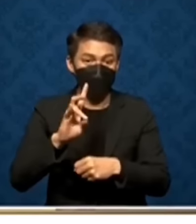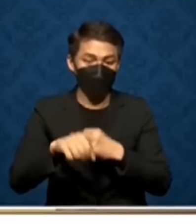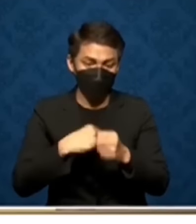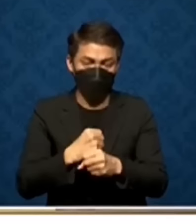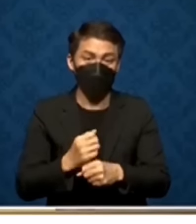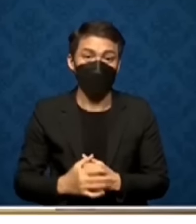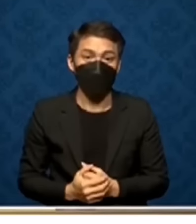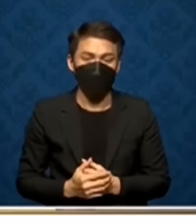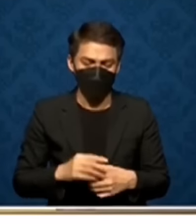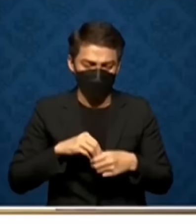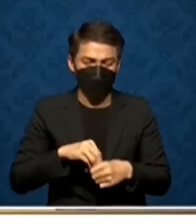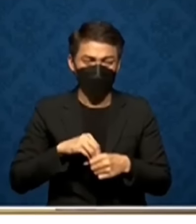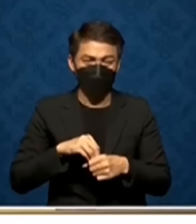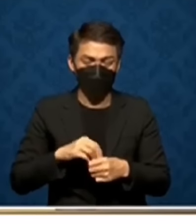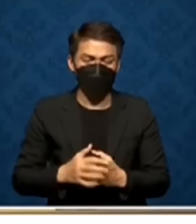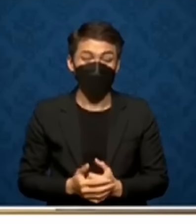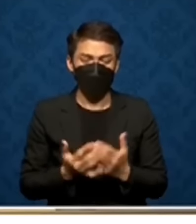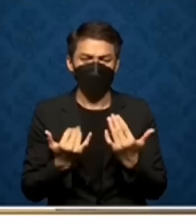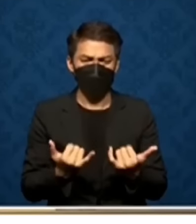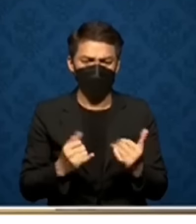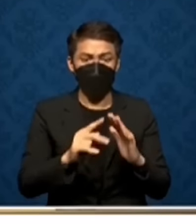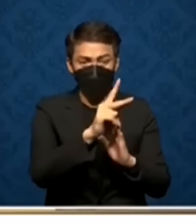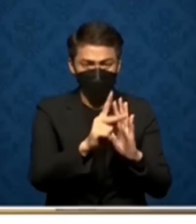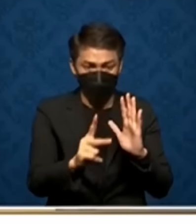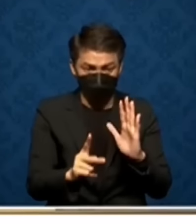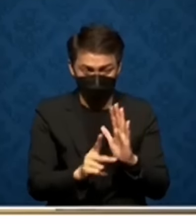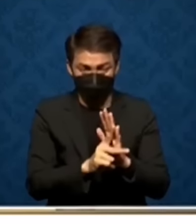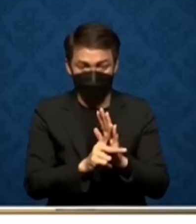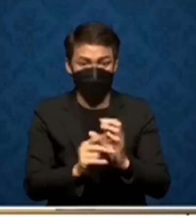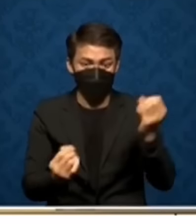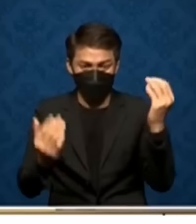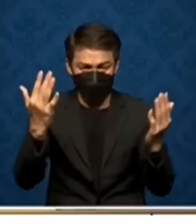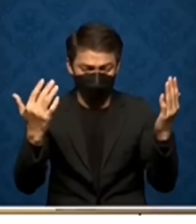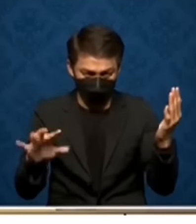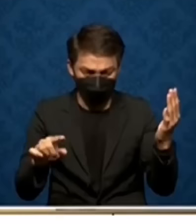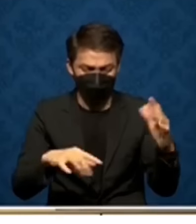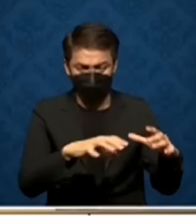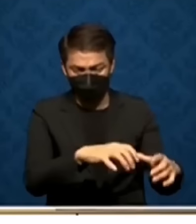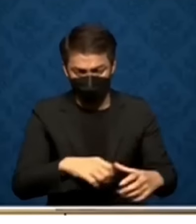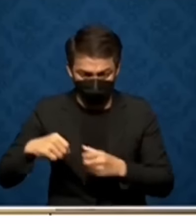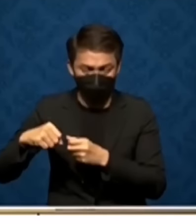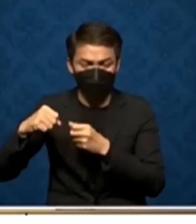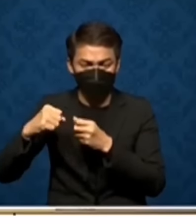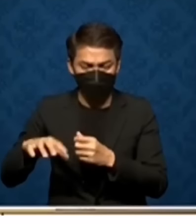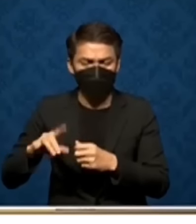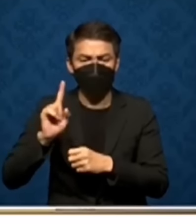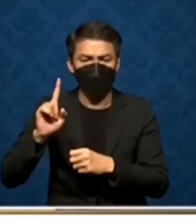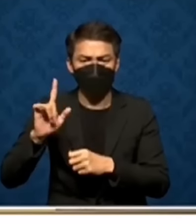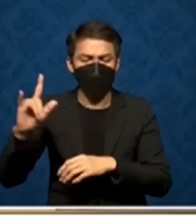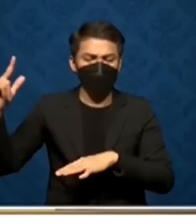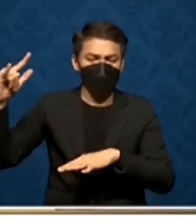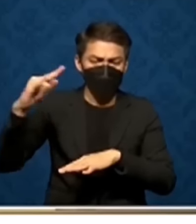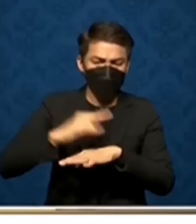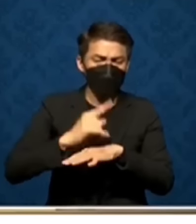นี้คือเมื่อเป็นกฎหมายเป็นอุทยานแล้ว17ปีเนี่ยอุทยานเอาไปสร้างที่จอดฮอ